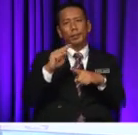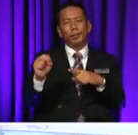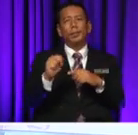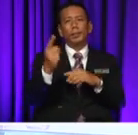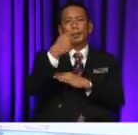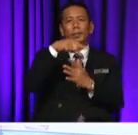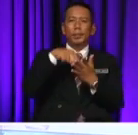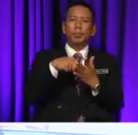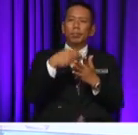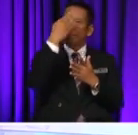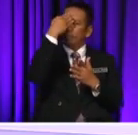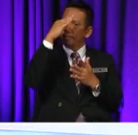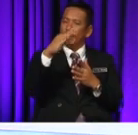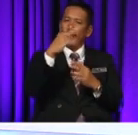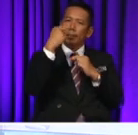ini